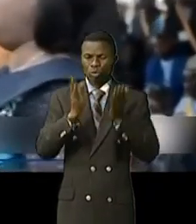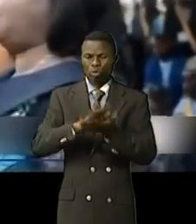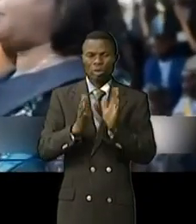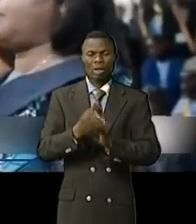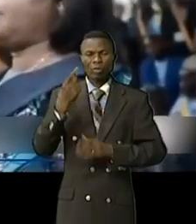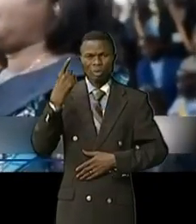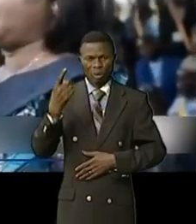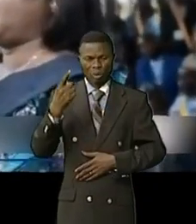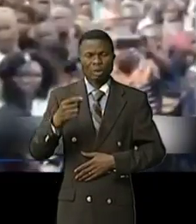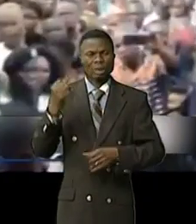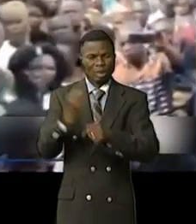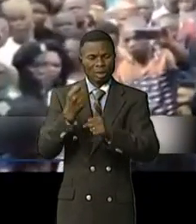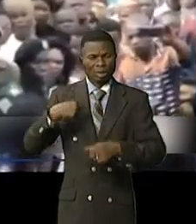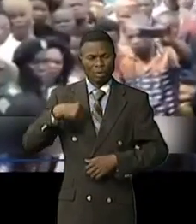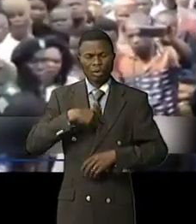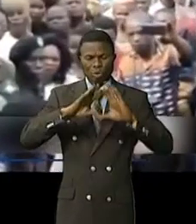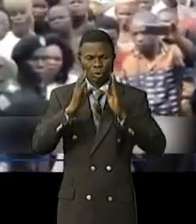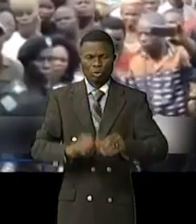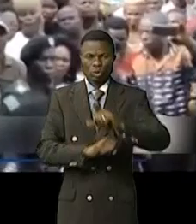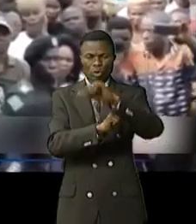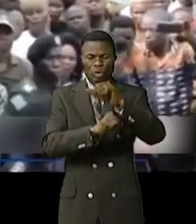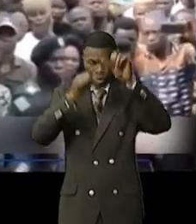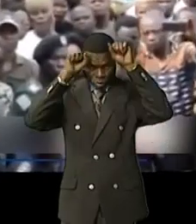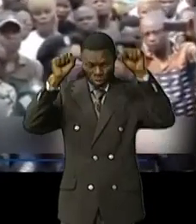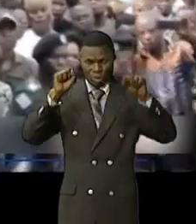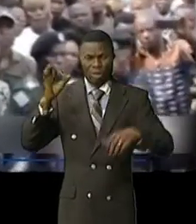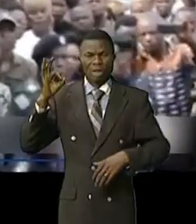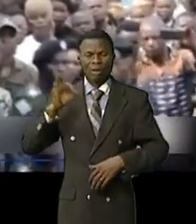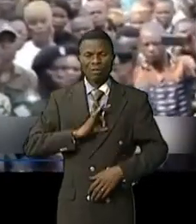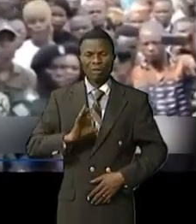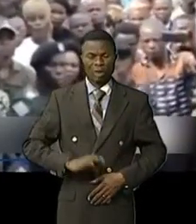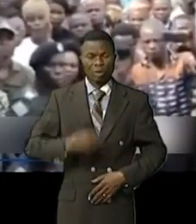C'est notre devoir à tous d'accompagner le chef de l'État dans